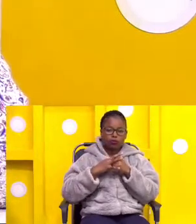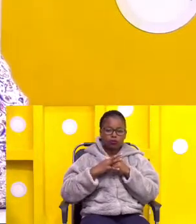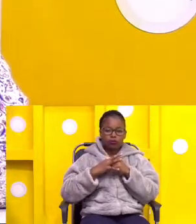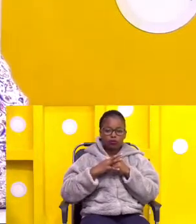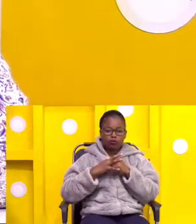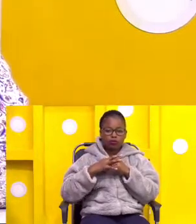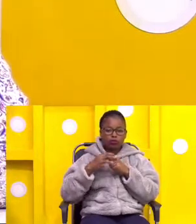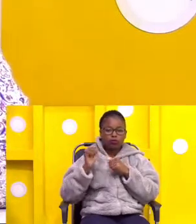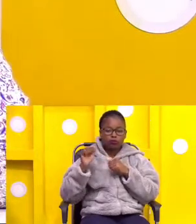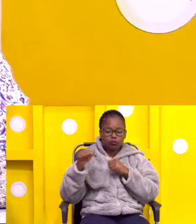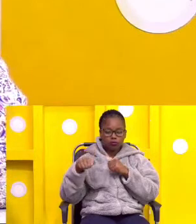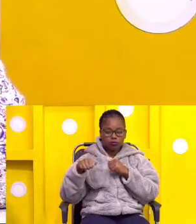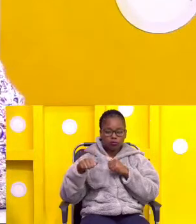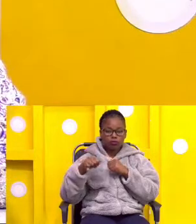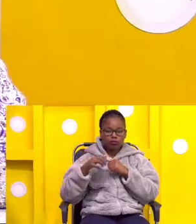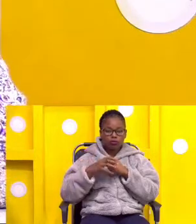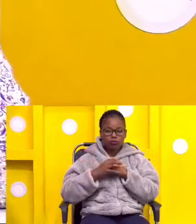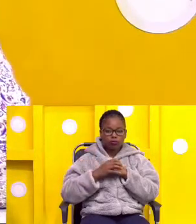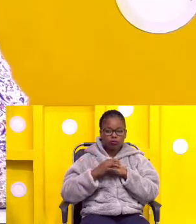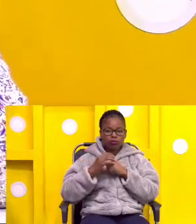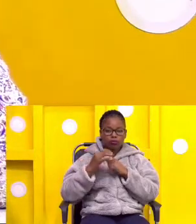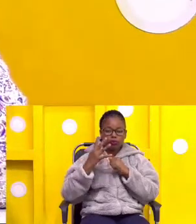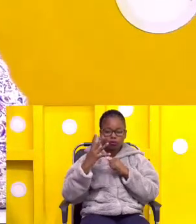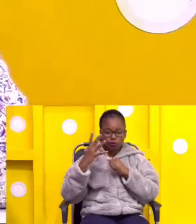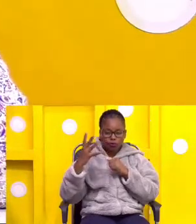0720444488, nĩguo DJ? Yeah. Okay,